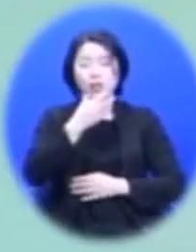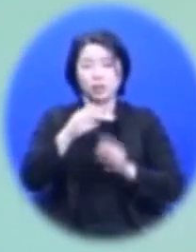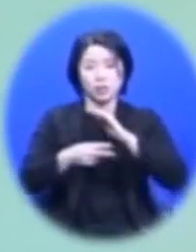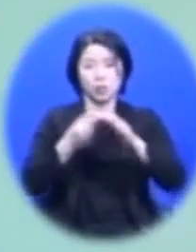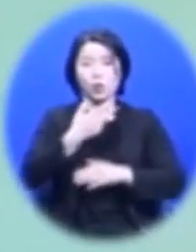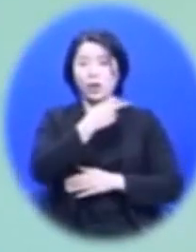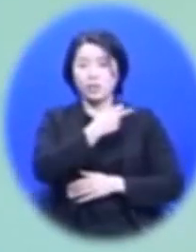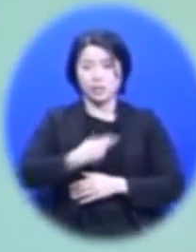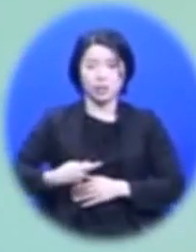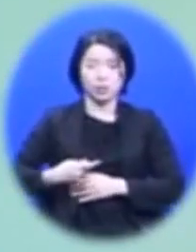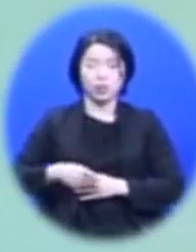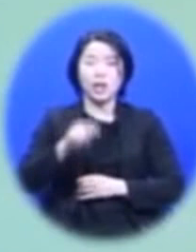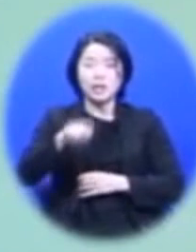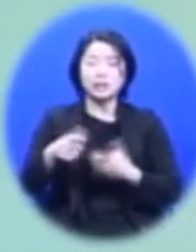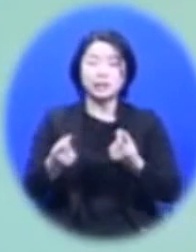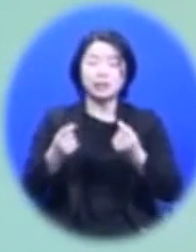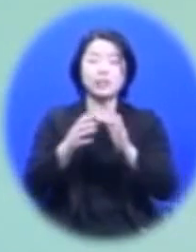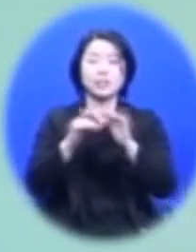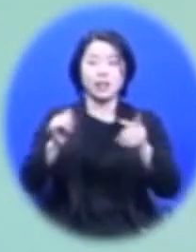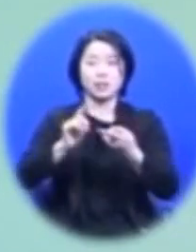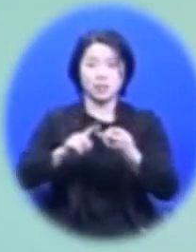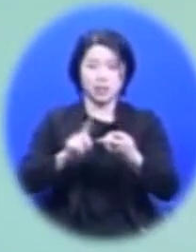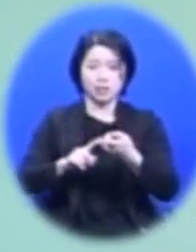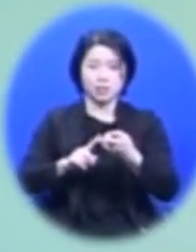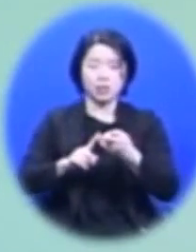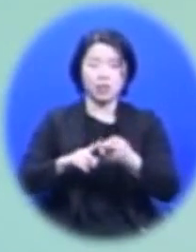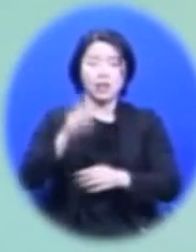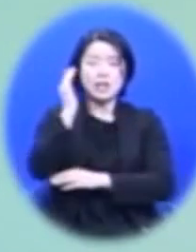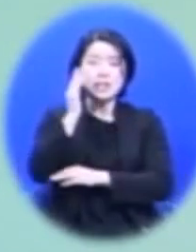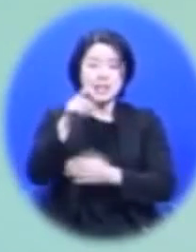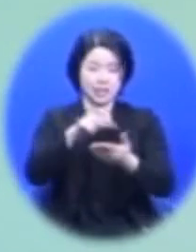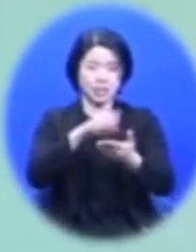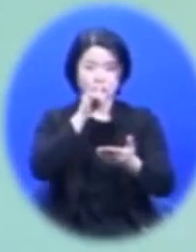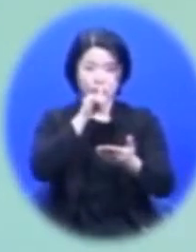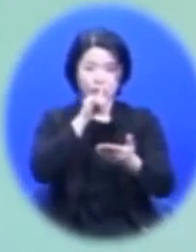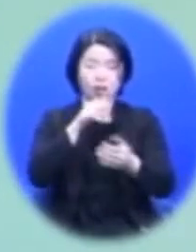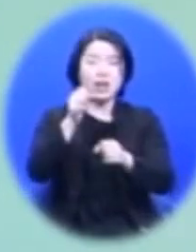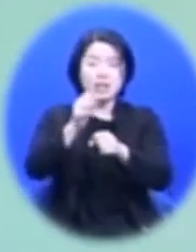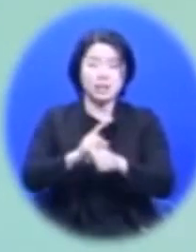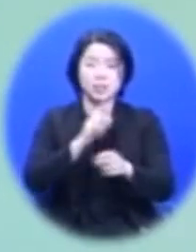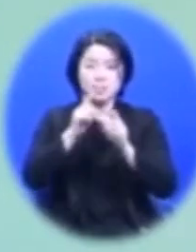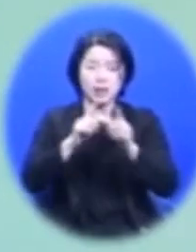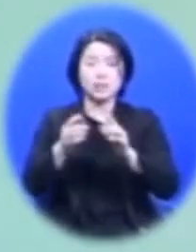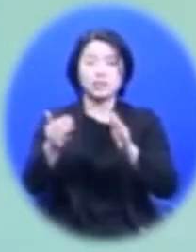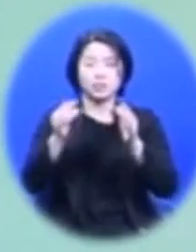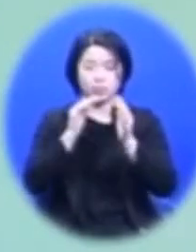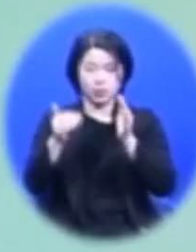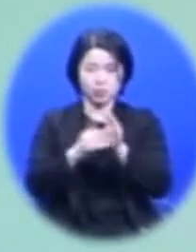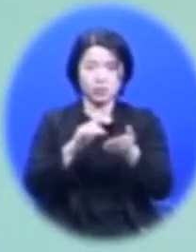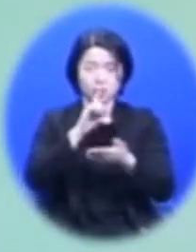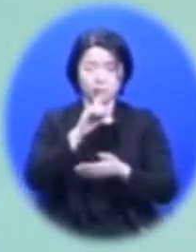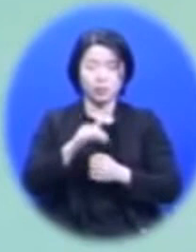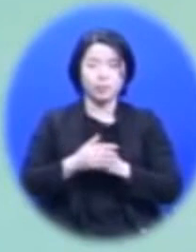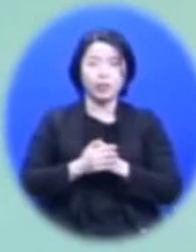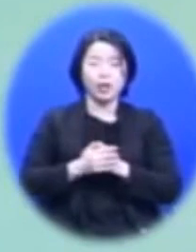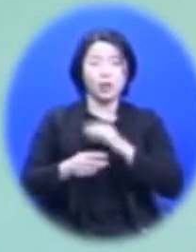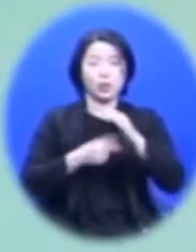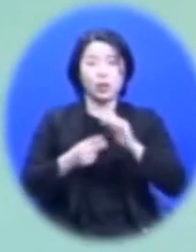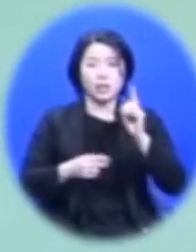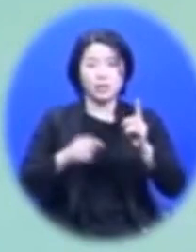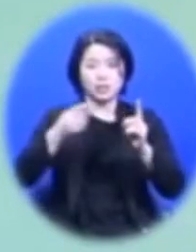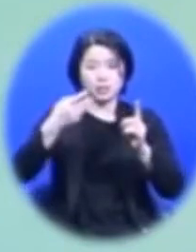요한사도가 그런 사람들에 대해서 이야기하고 있습니다. 이미 말씀하셨어요. 요한일서 2장